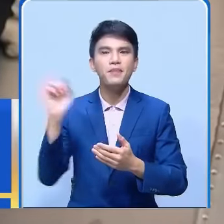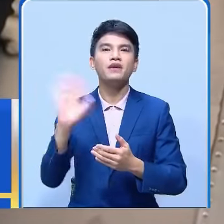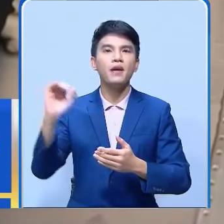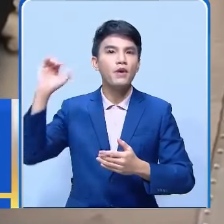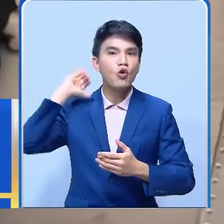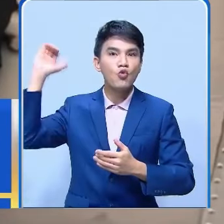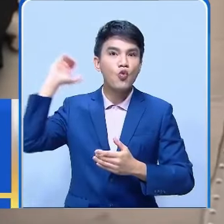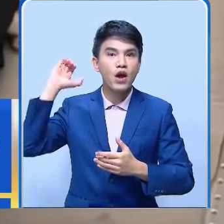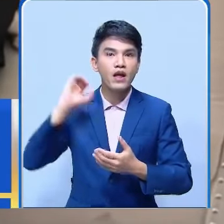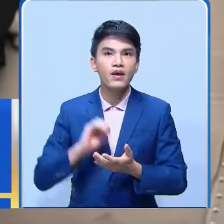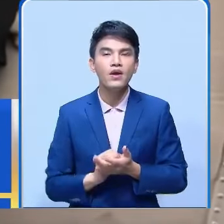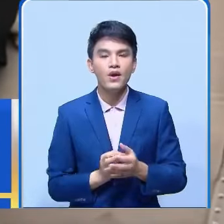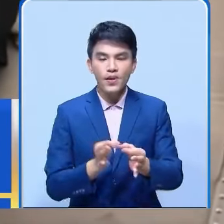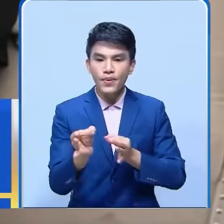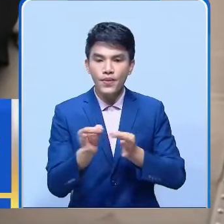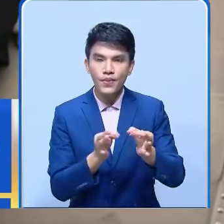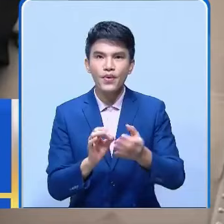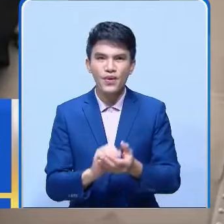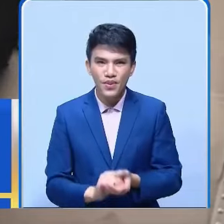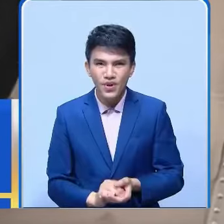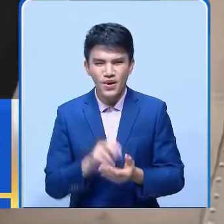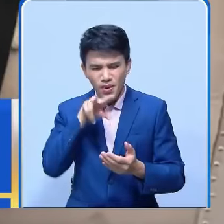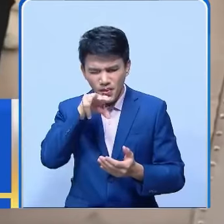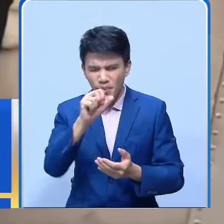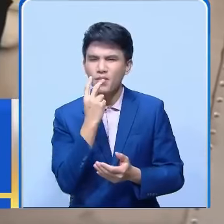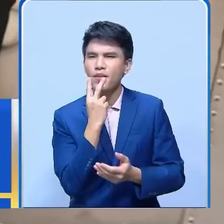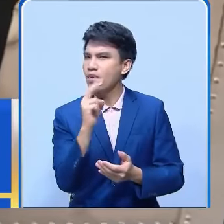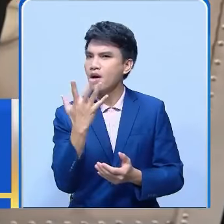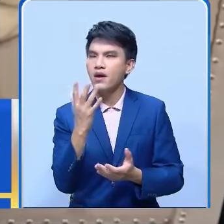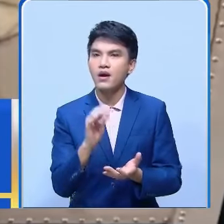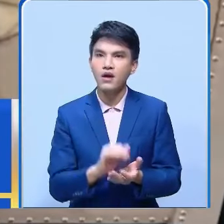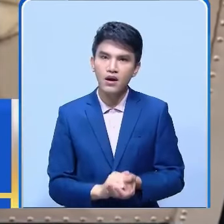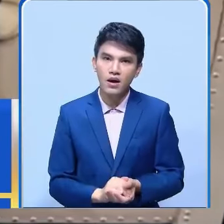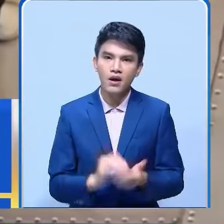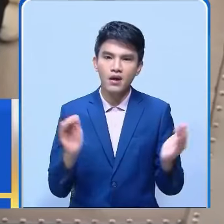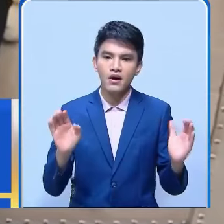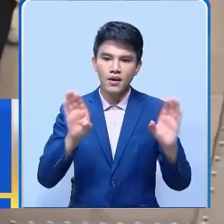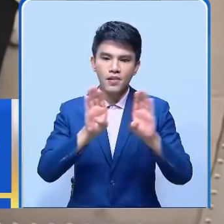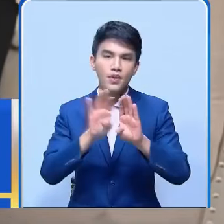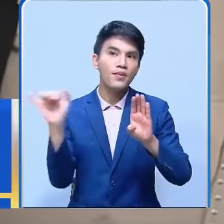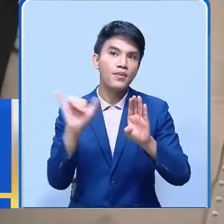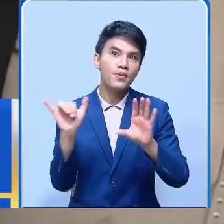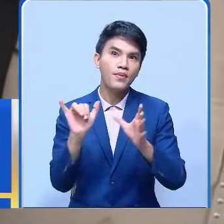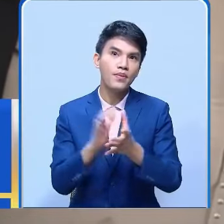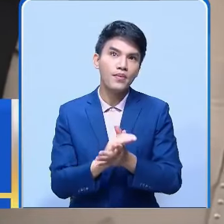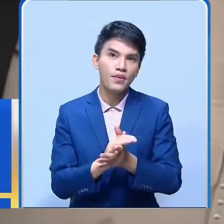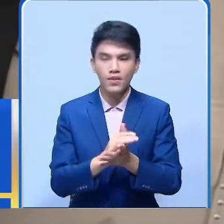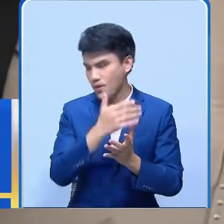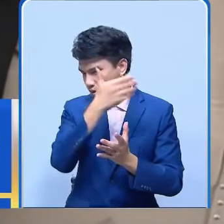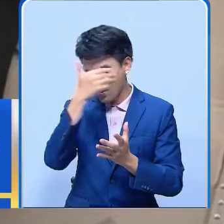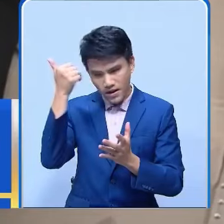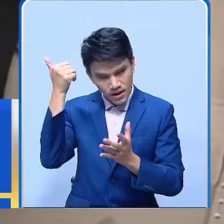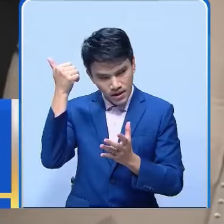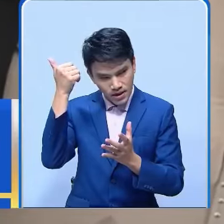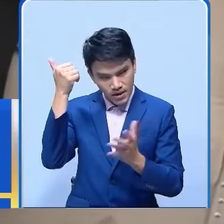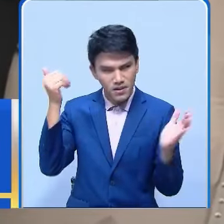ตแล้วก็ชี้แจงด้วยว่าวันเกิดเหตุเนี่ยเขาไม่ทันสังเกตจริงๆว่าไม่ได้ปิดผ้าม่าน นะแต่เขาออกมายืนนอกระเบีย